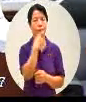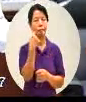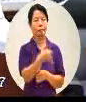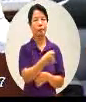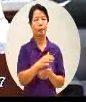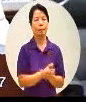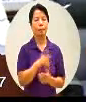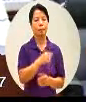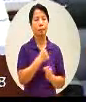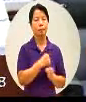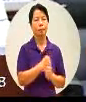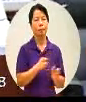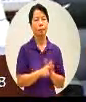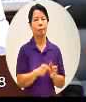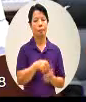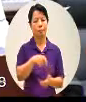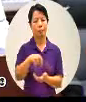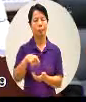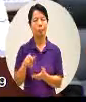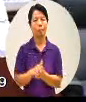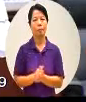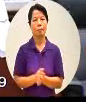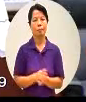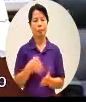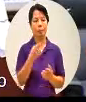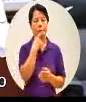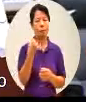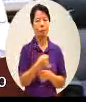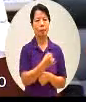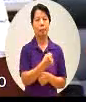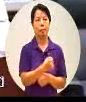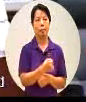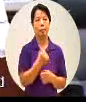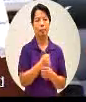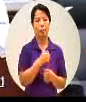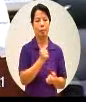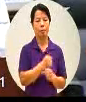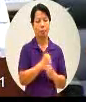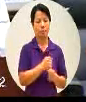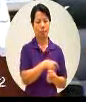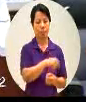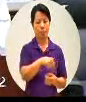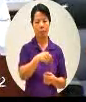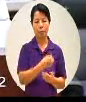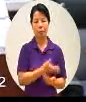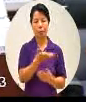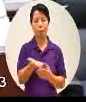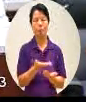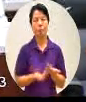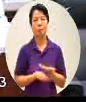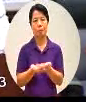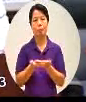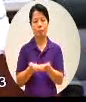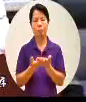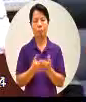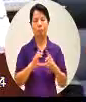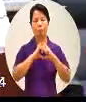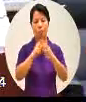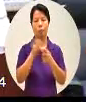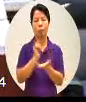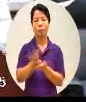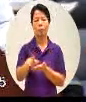以工课做，伊要写报告有诶无诶？蚂蚁得爱安怎？得爱摕数据，啊，得爱向督导员回报